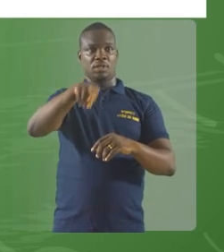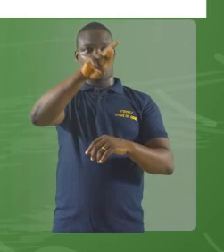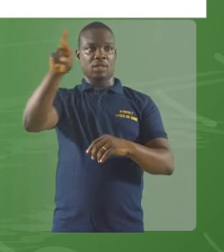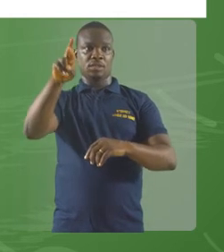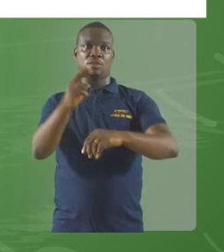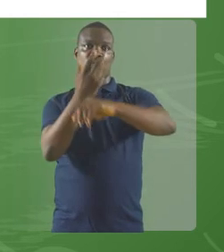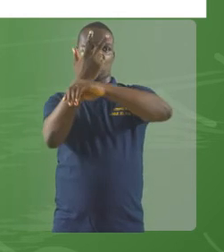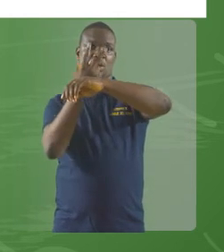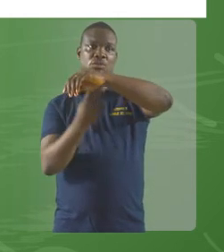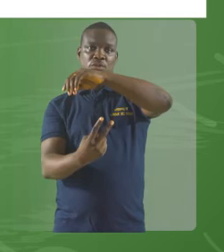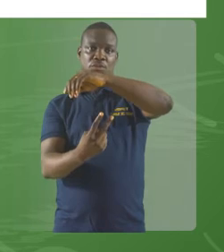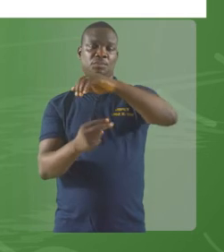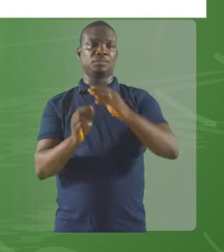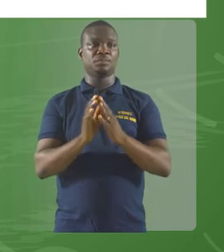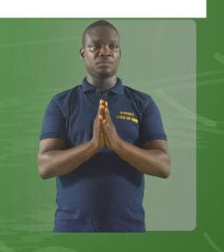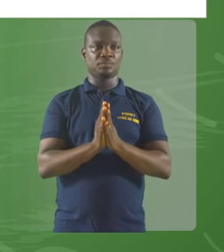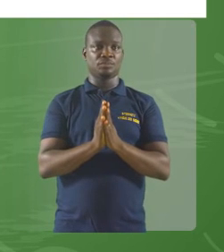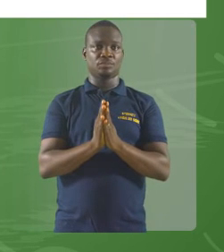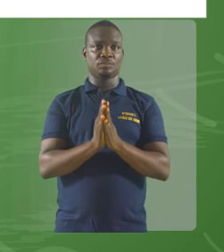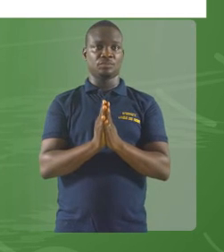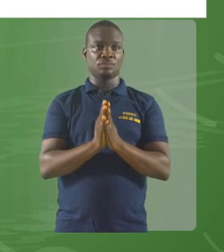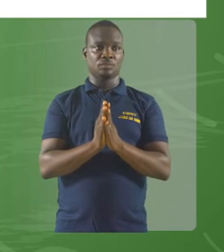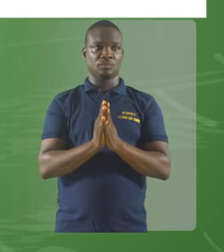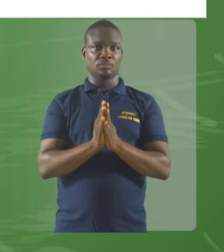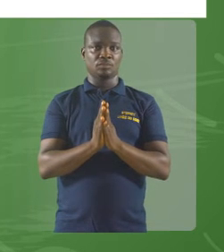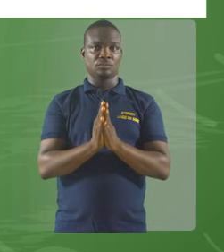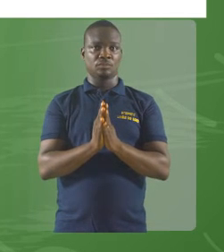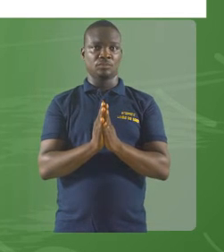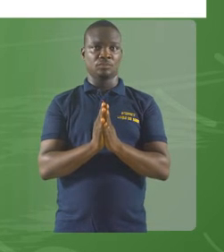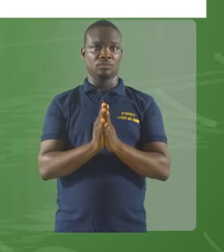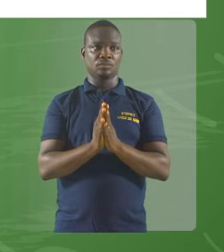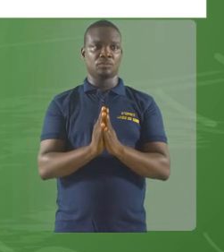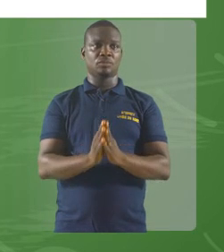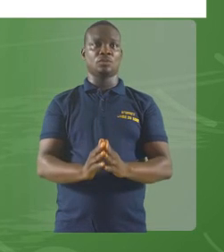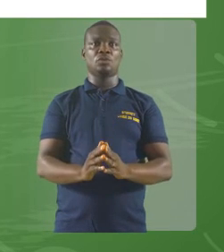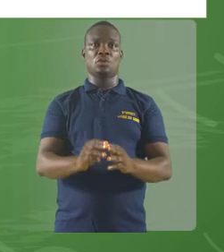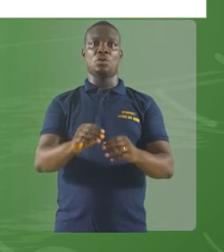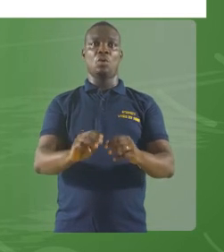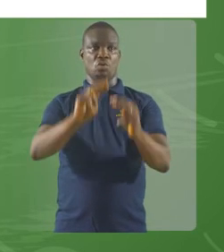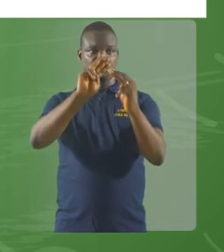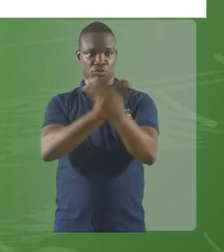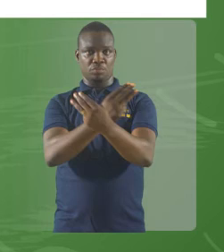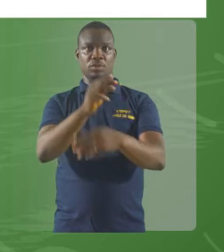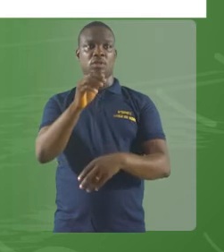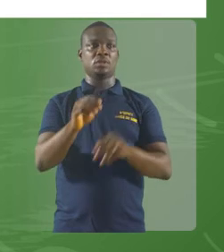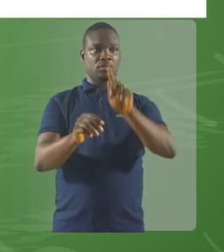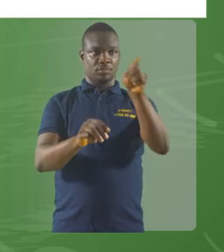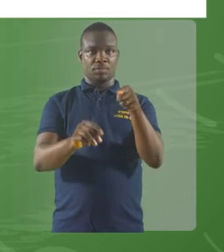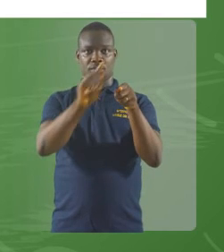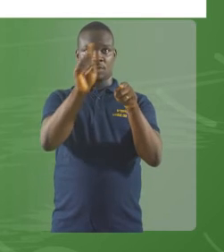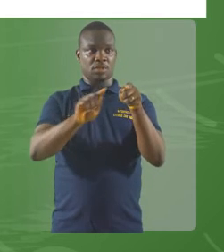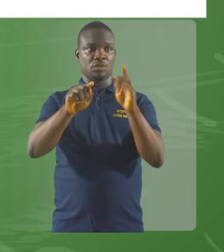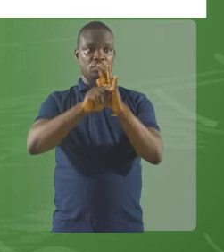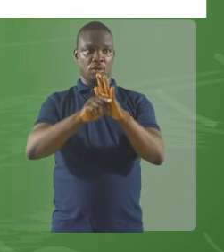2. Et donc, ce coefficient-là va multiplier z moins, parenthèse,